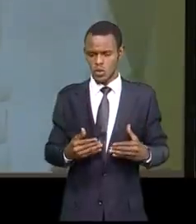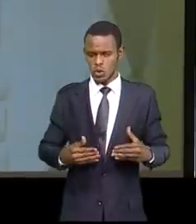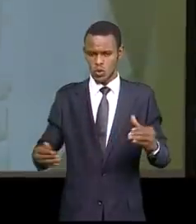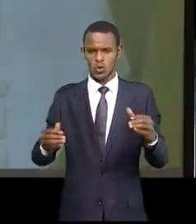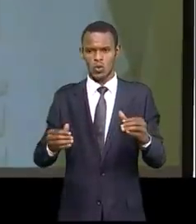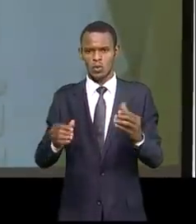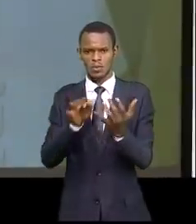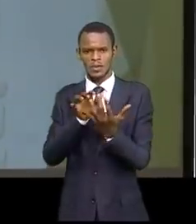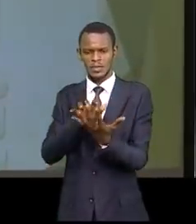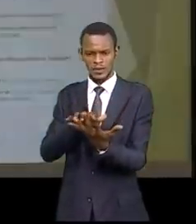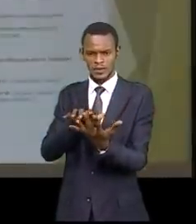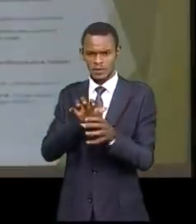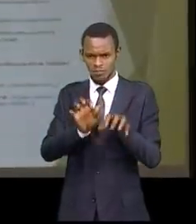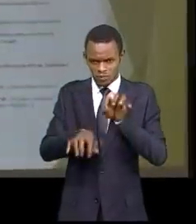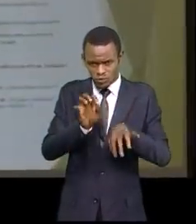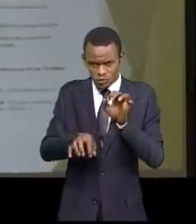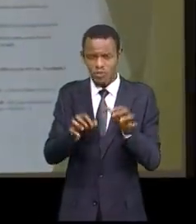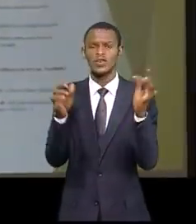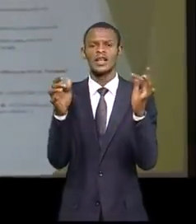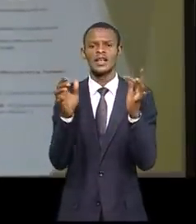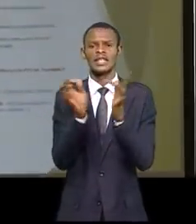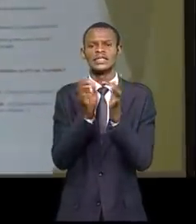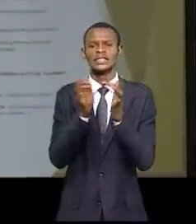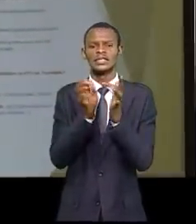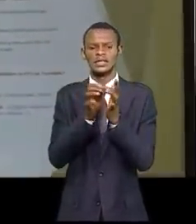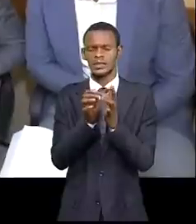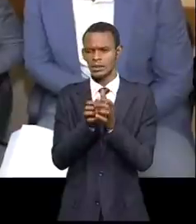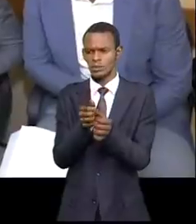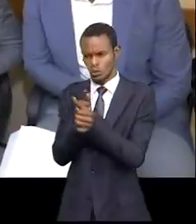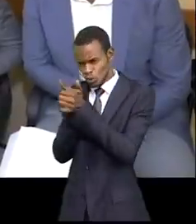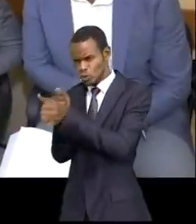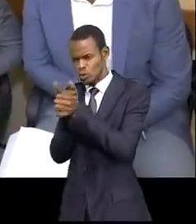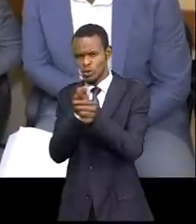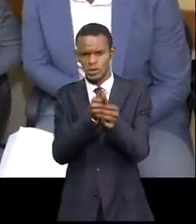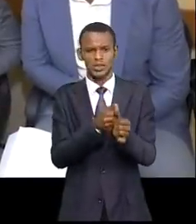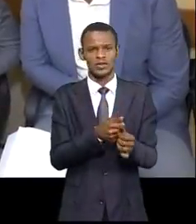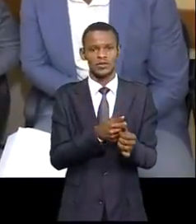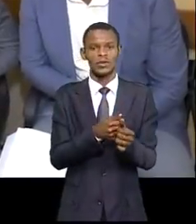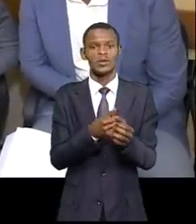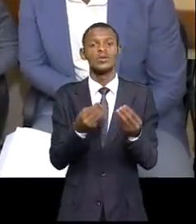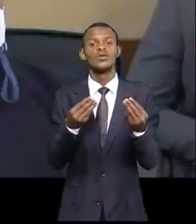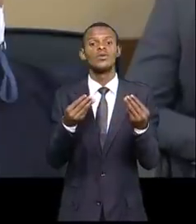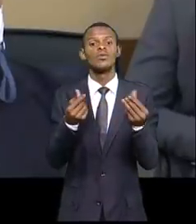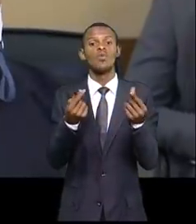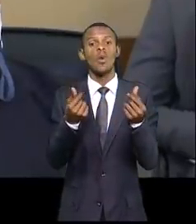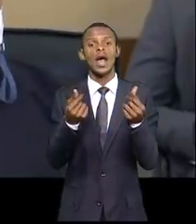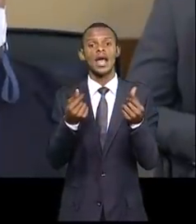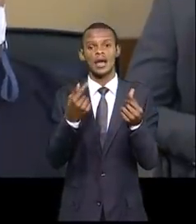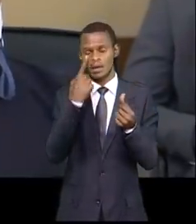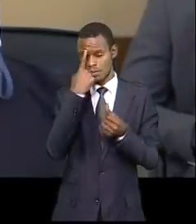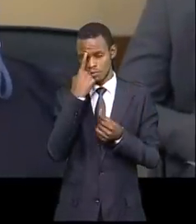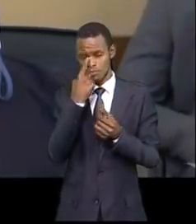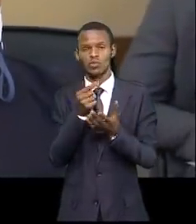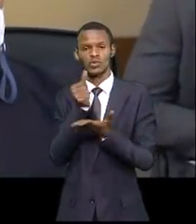gérer et d suivre avec plus d'efficacité les ressources tant internes qu'externes affectés au développement économique